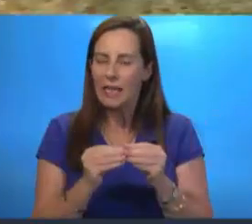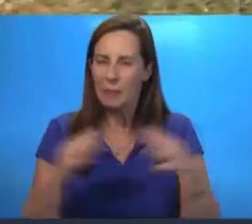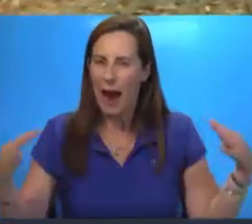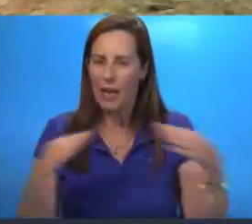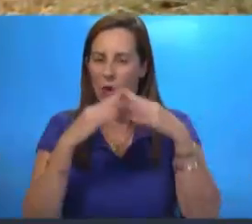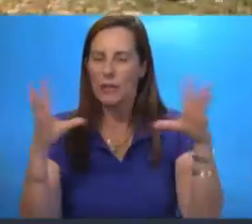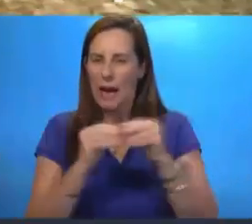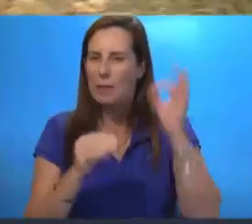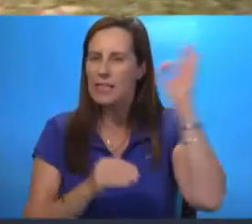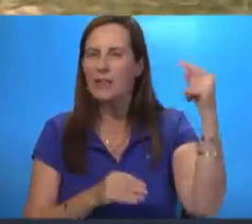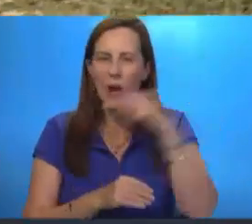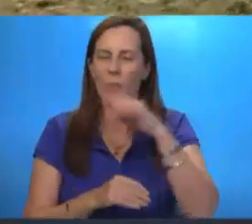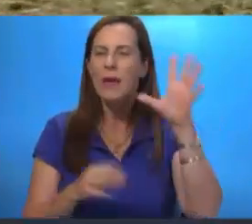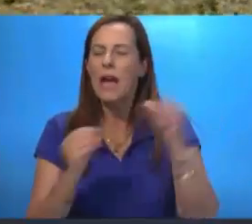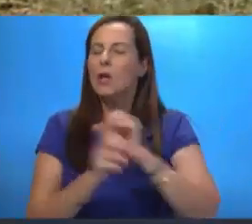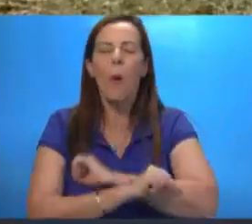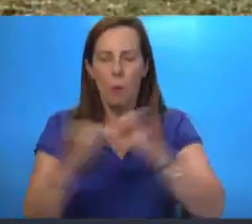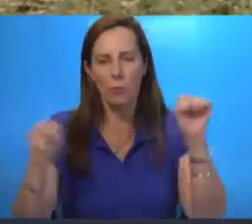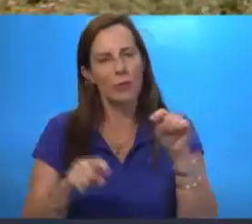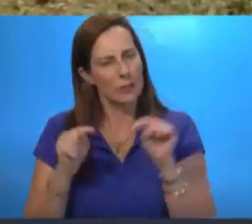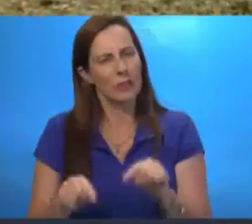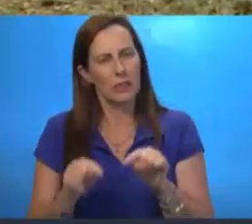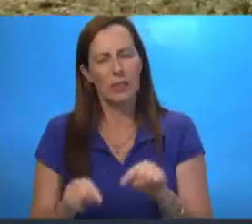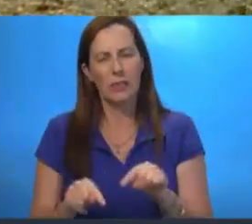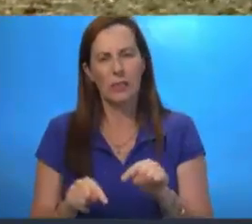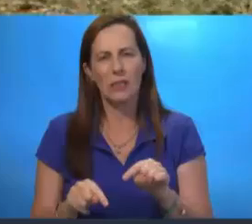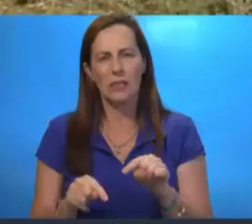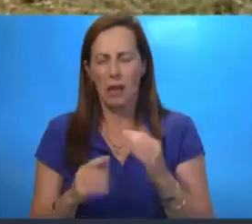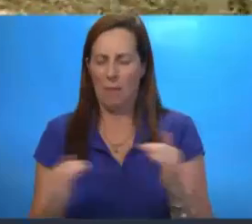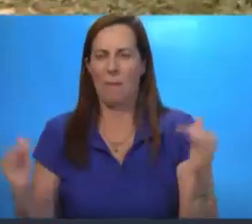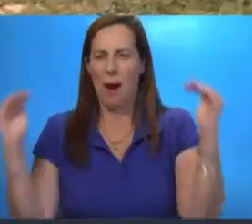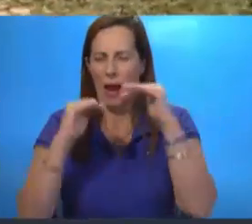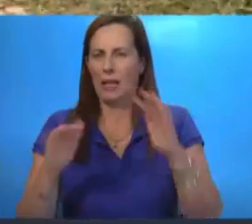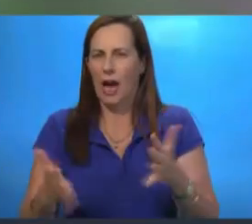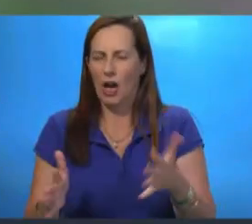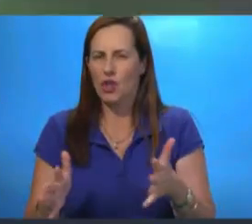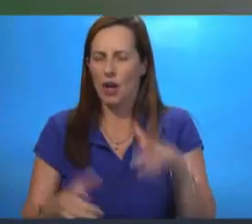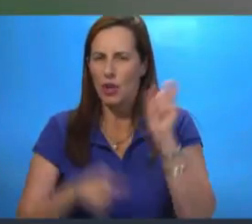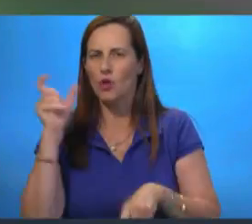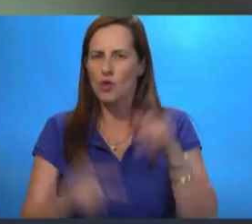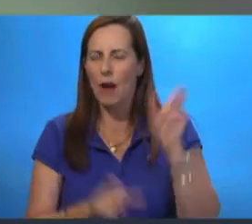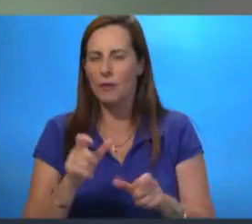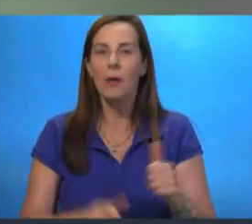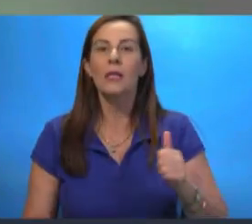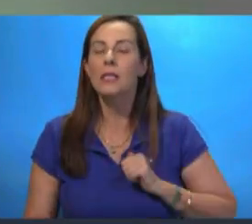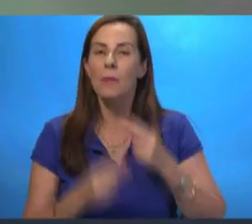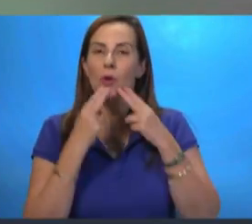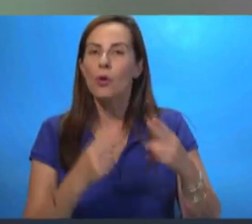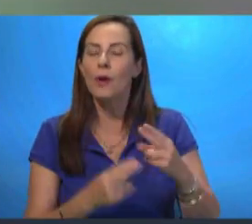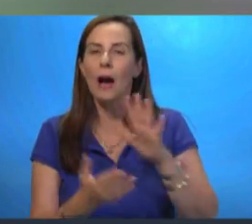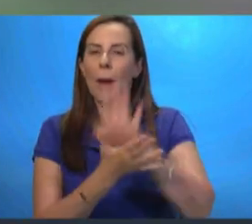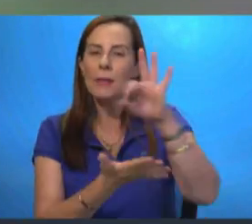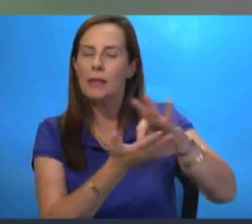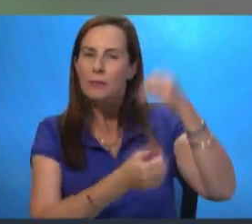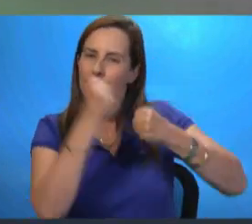הצבע האדום, יחד עם הבום, זה מעלה את רמת החשש של התושבים. צהל בתגובת הקף 15 יעדי